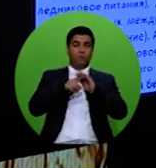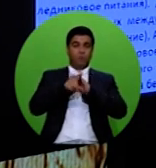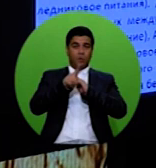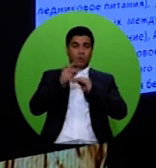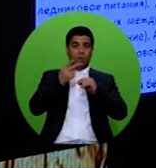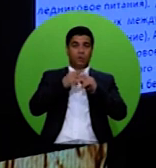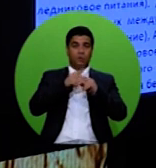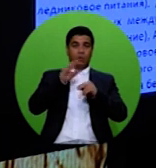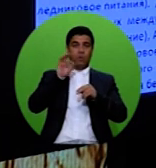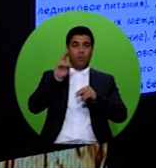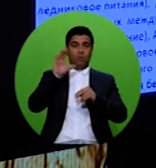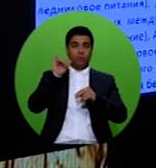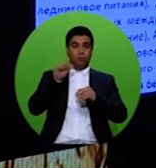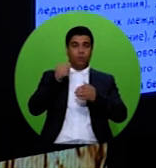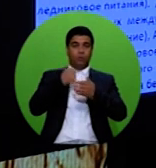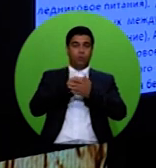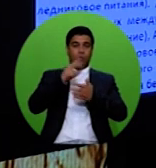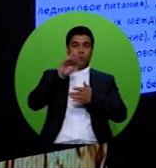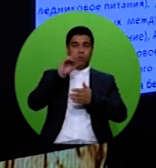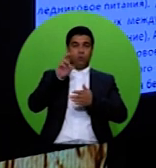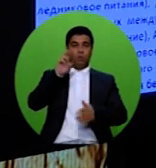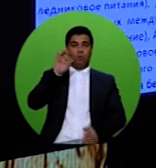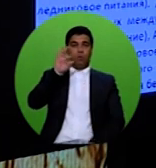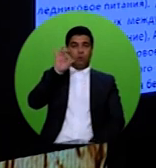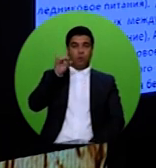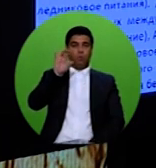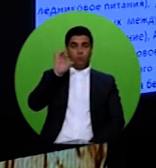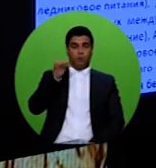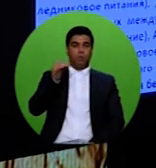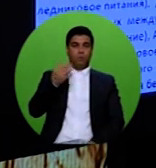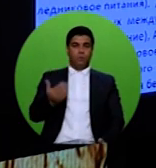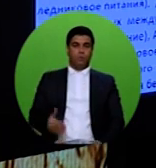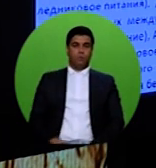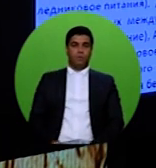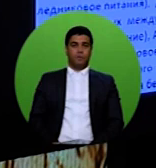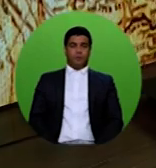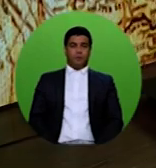ребята, Аксо от ледников Батырбай и Северцево.